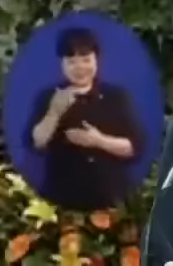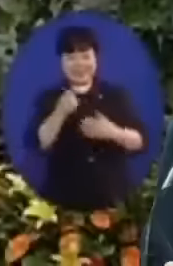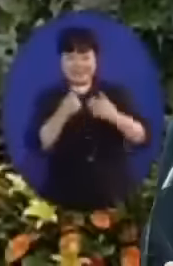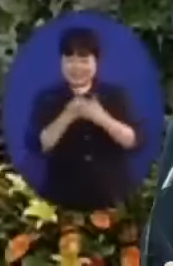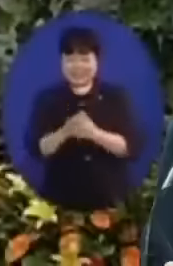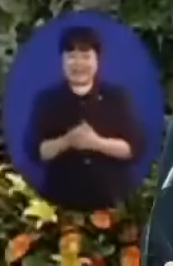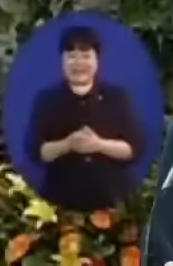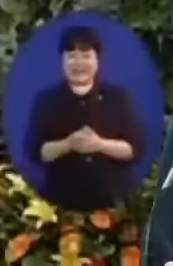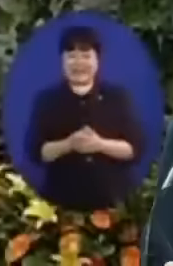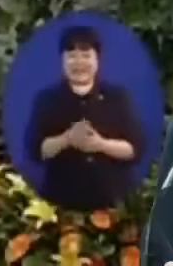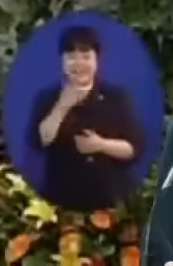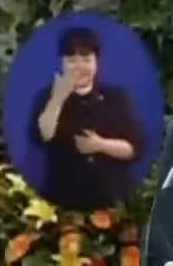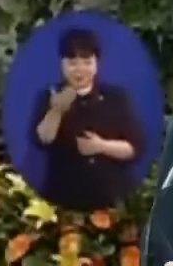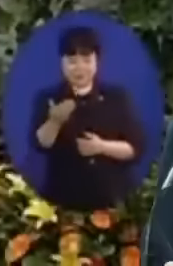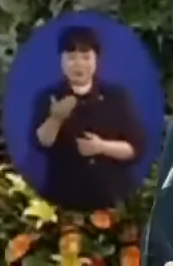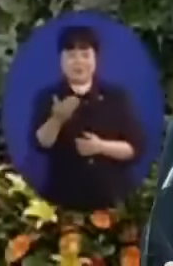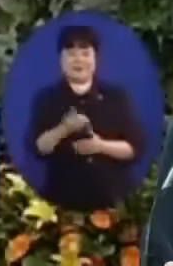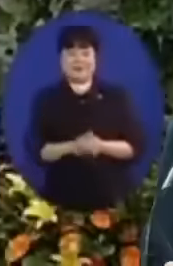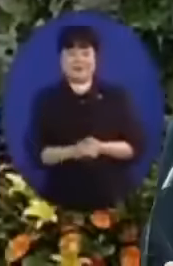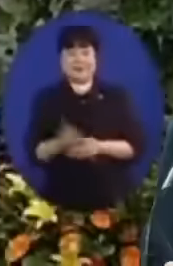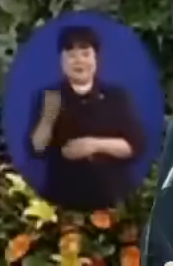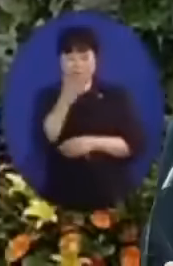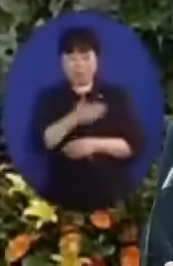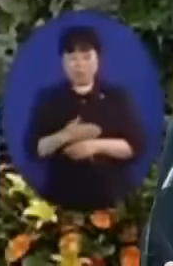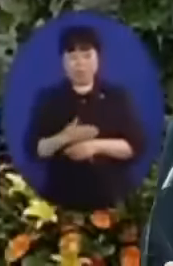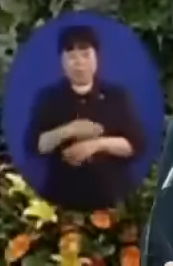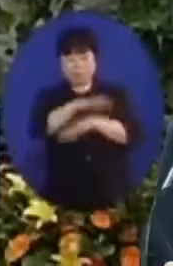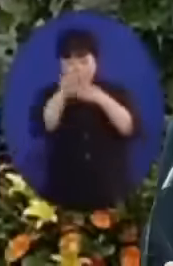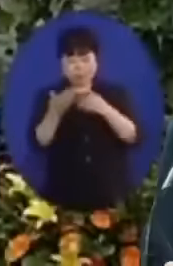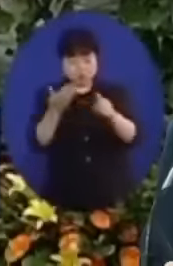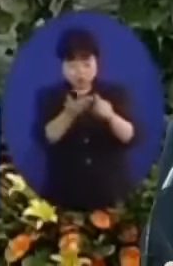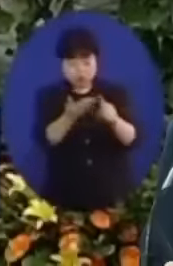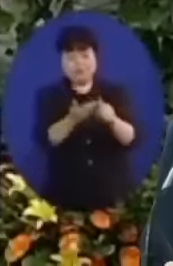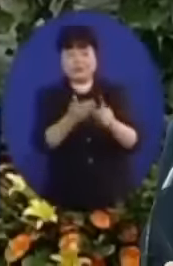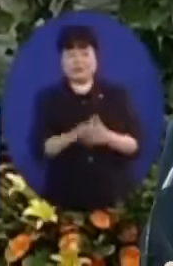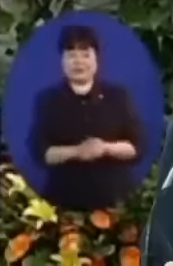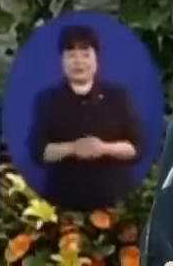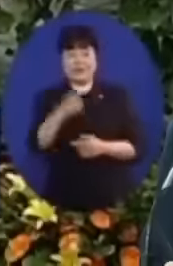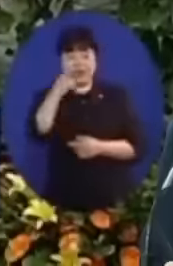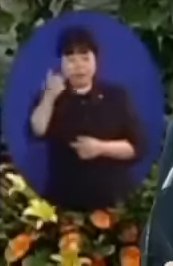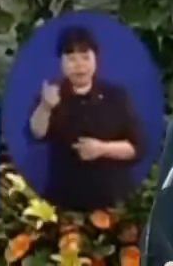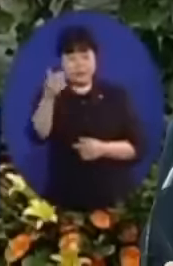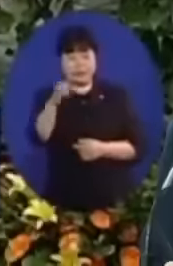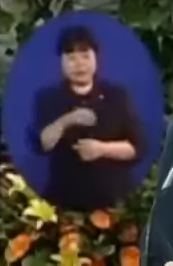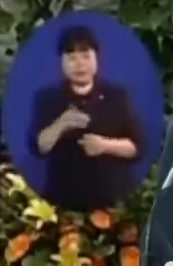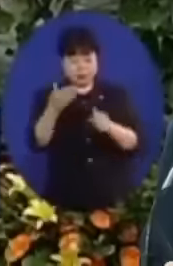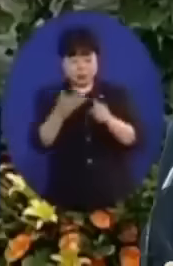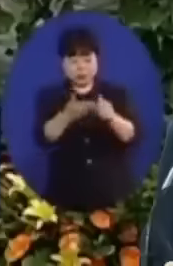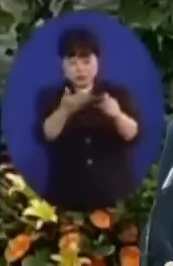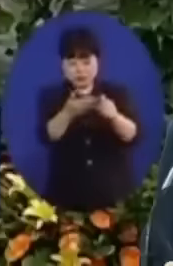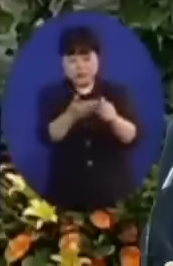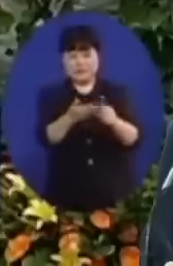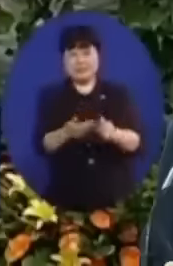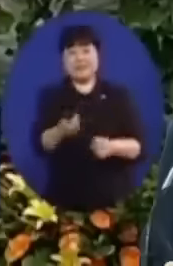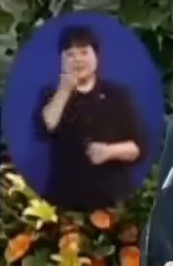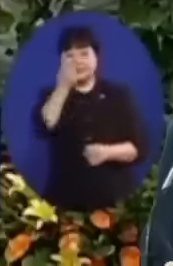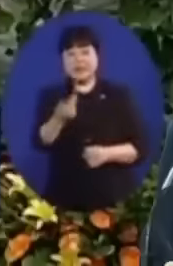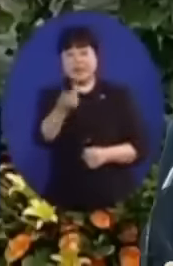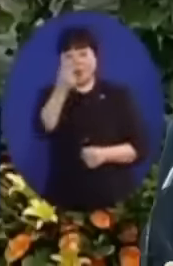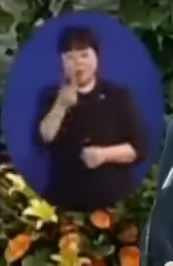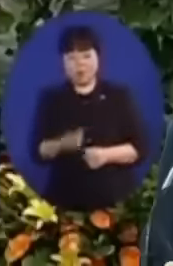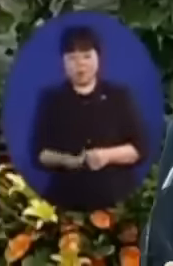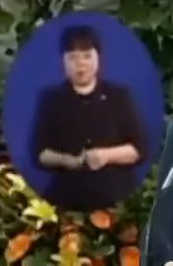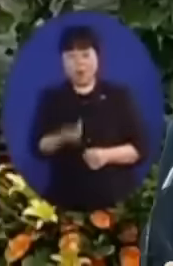되셔서 여러분에게 이 모든 것을 주신 것입니다. 아버지가 여러분에게 주신 것이 생명과